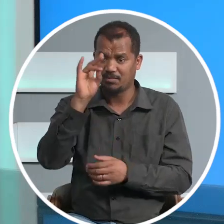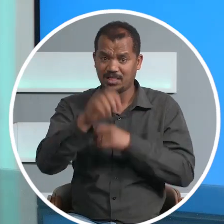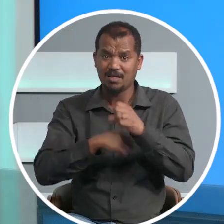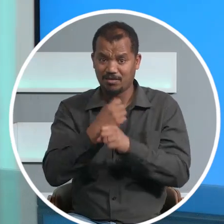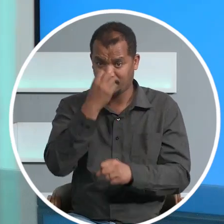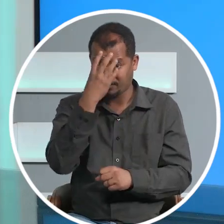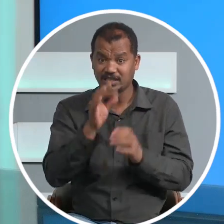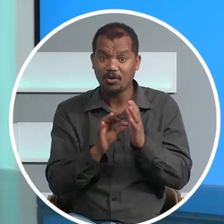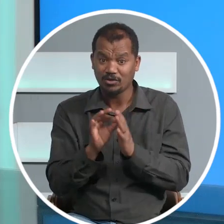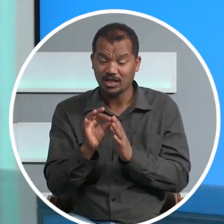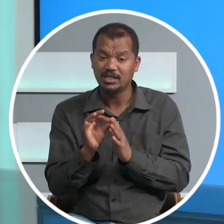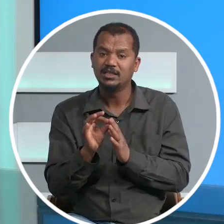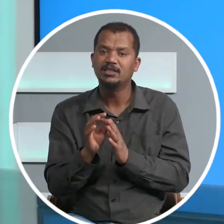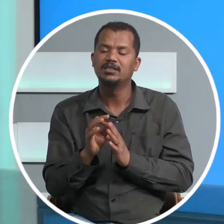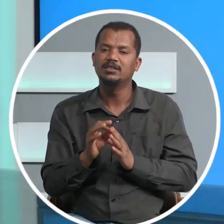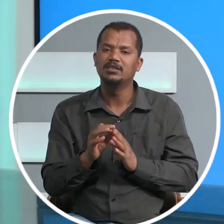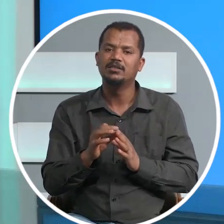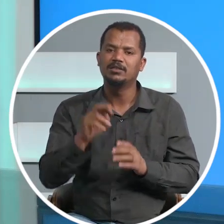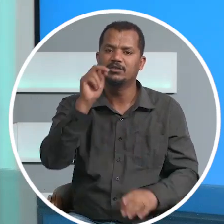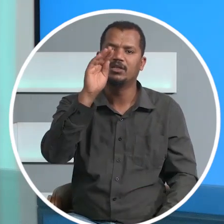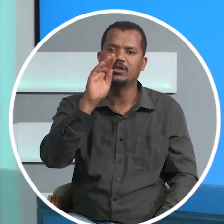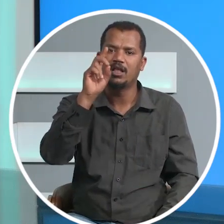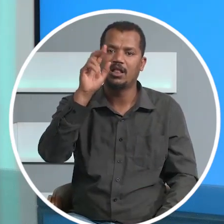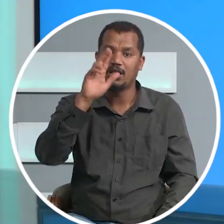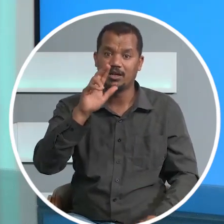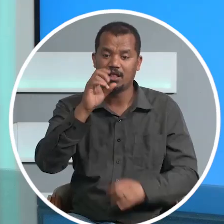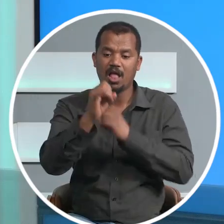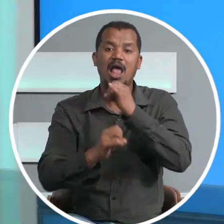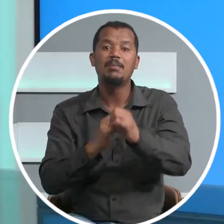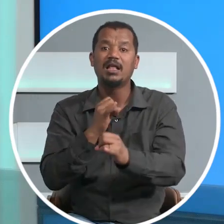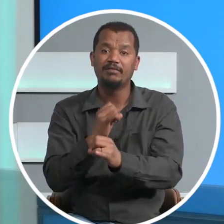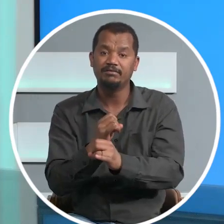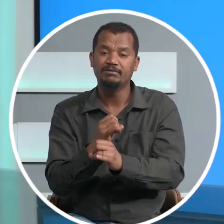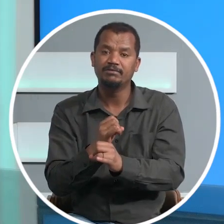በ2007 ዓ.ም ተመረጠ በእንደ ፈረንጆች አቆጣጠር የቼሻየር ዓለም አቀፍ